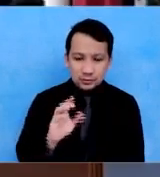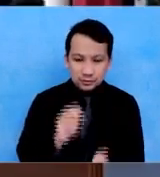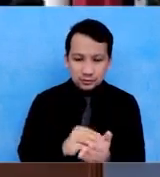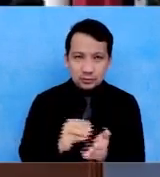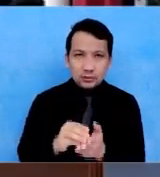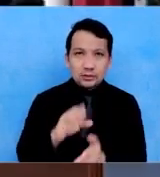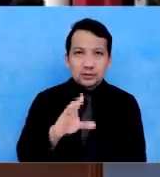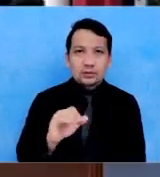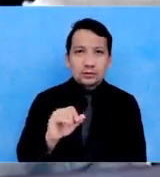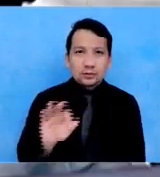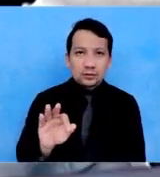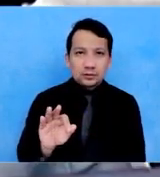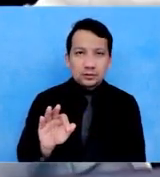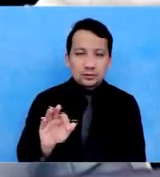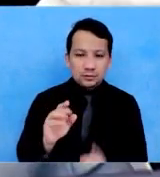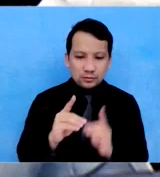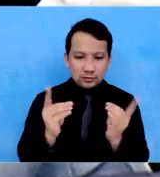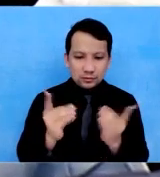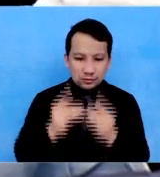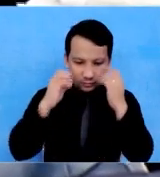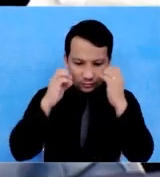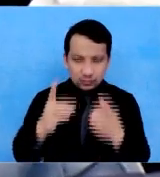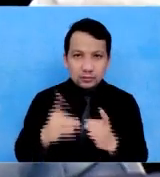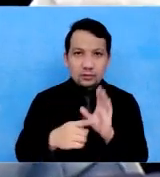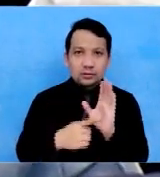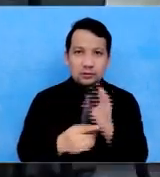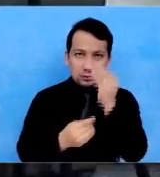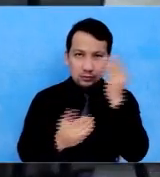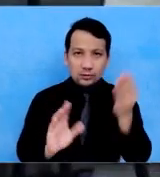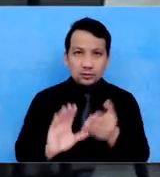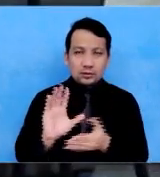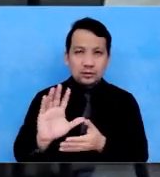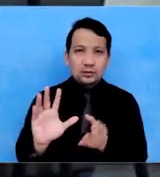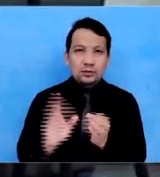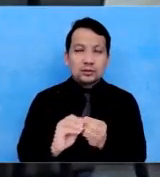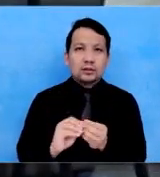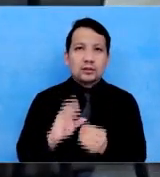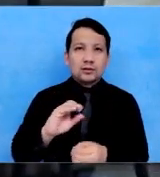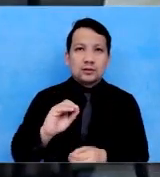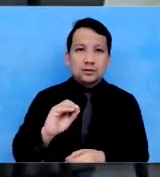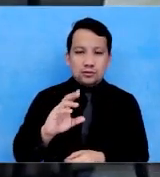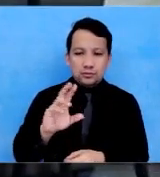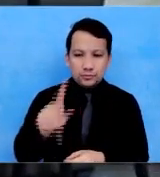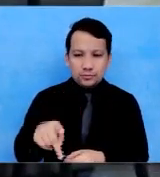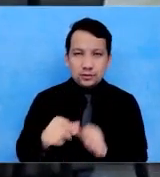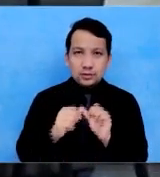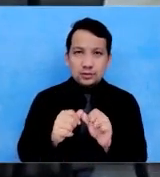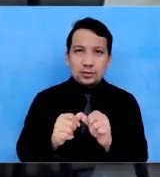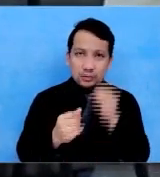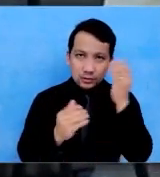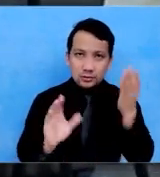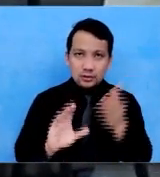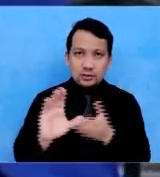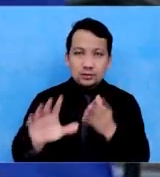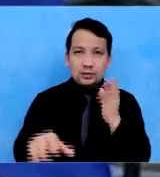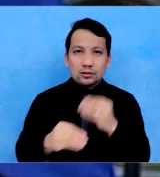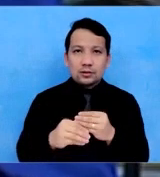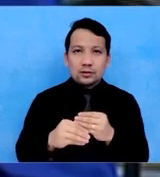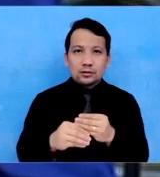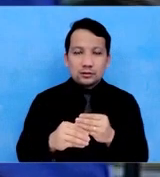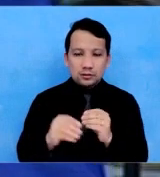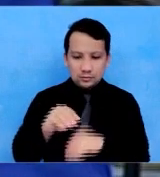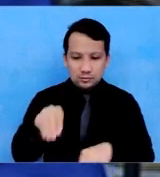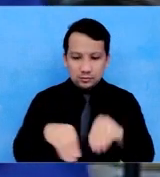ng Department of Education na napunta sa Office of the Vice President. Pero nagmusyon dito si Senador Risa Ontiveros at pinaamyendahan